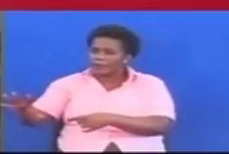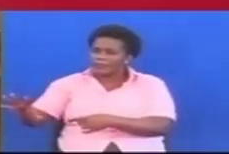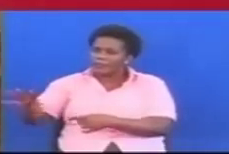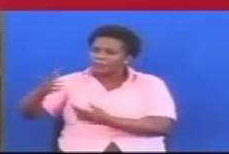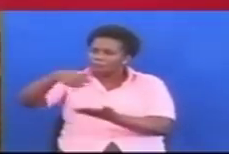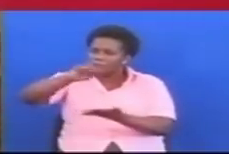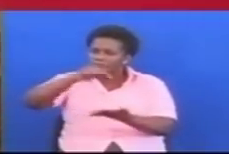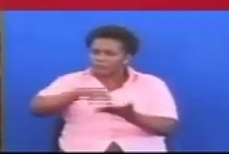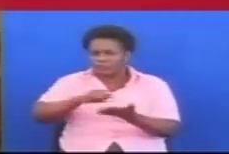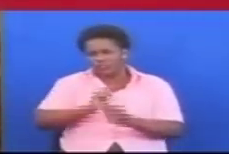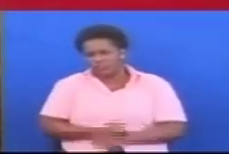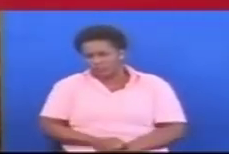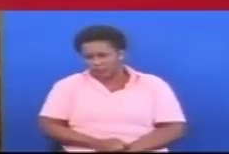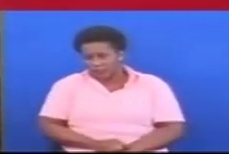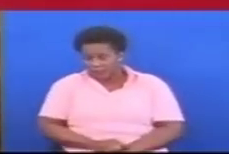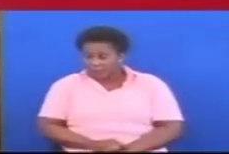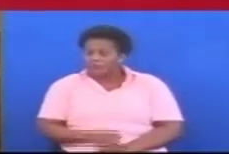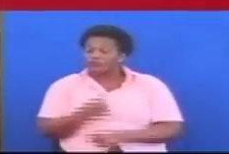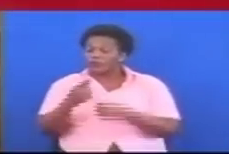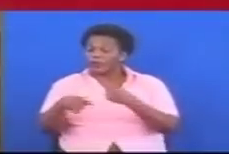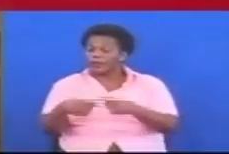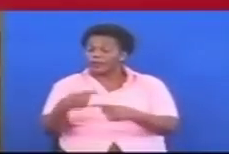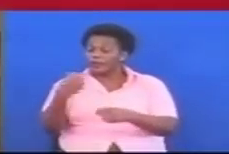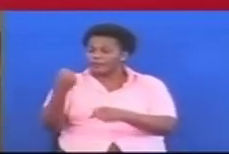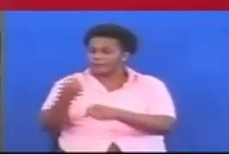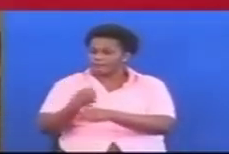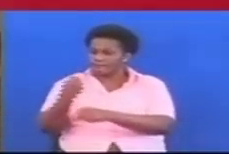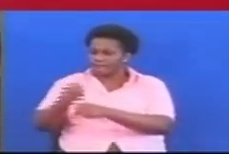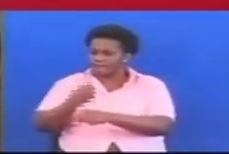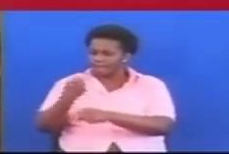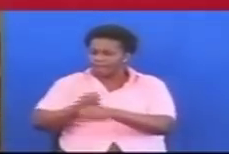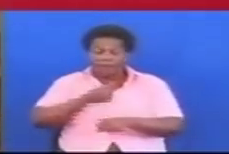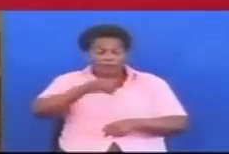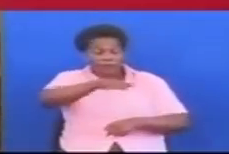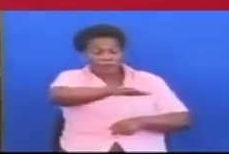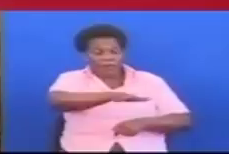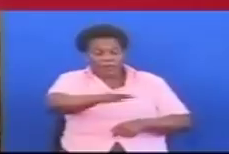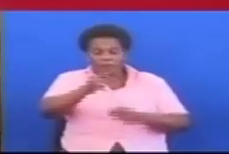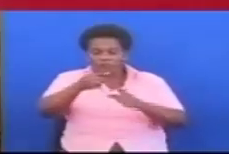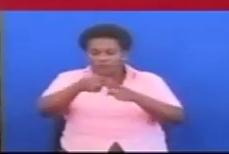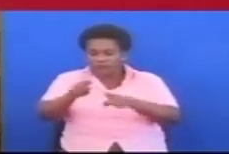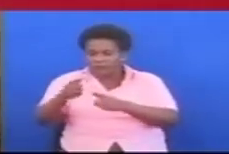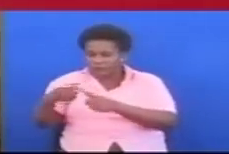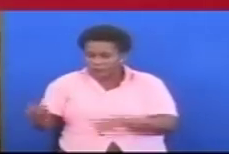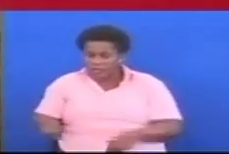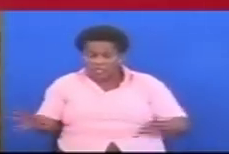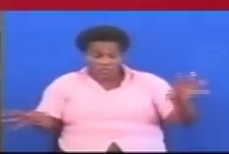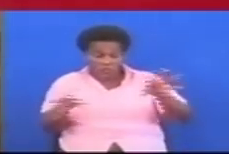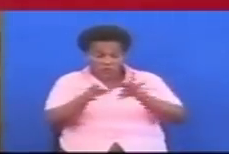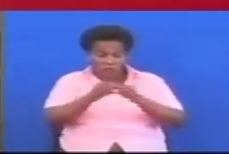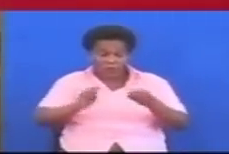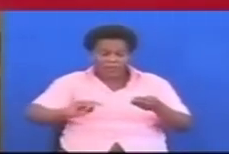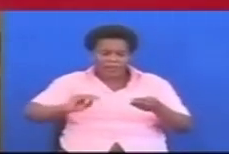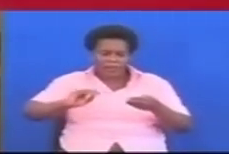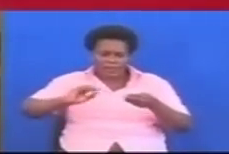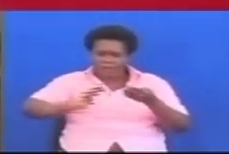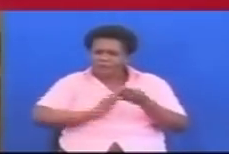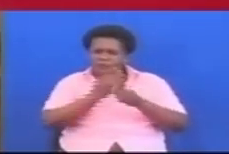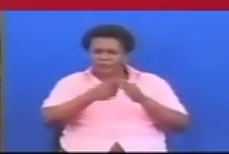mijini inayoendelea kutekelezwa katika maeneo mbalimbali hapa nchini. Jumla shilingi bilioni